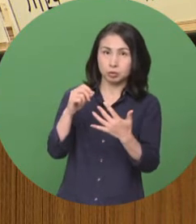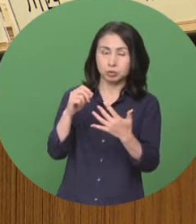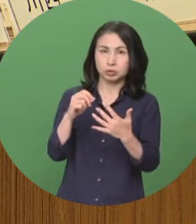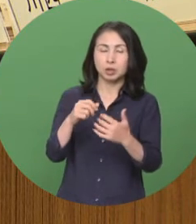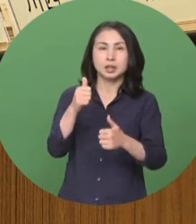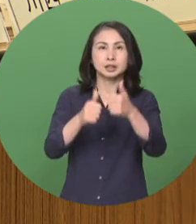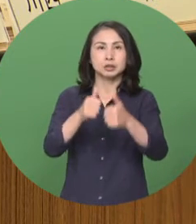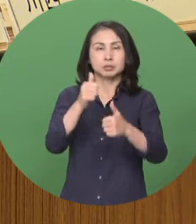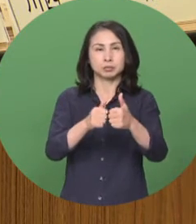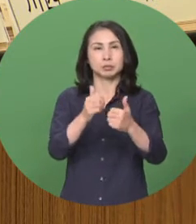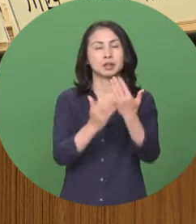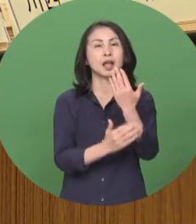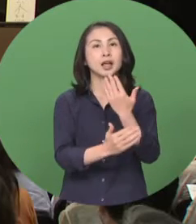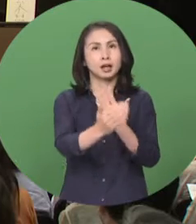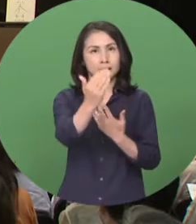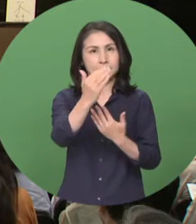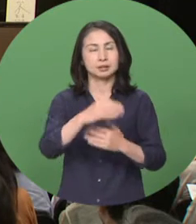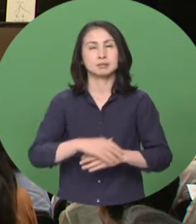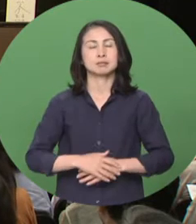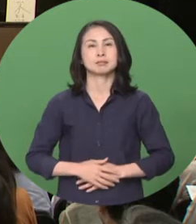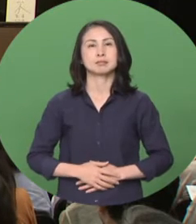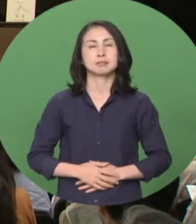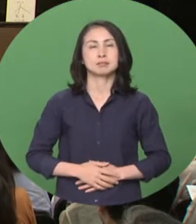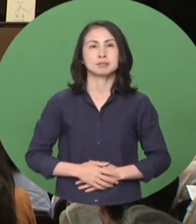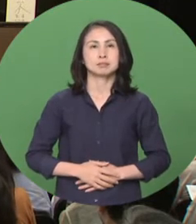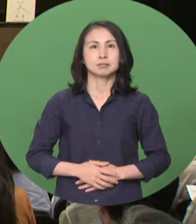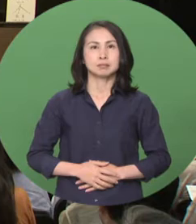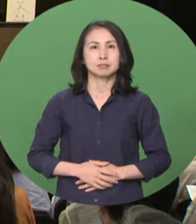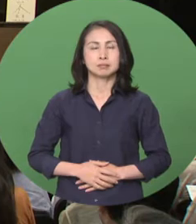で決める知的書評合戦です。